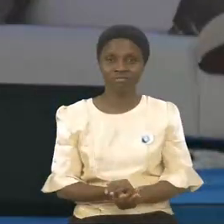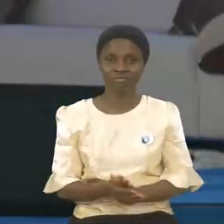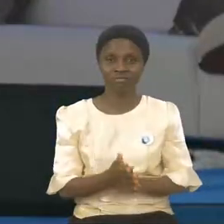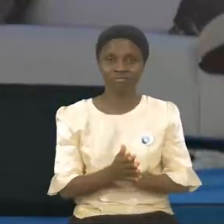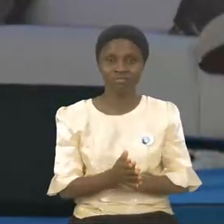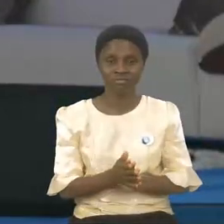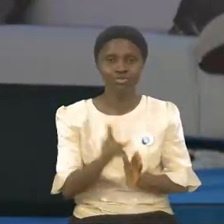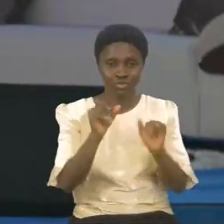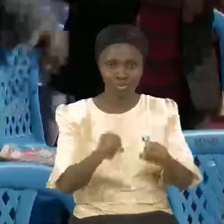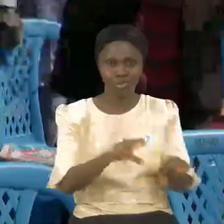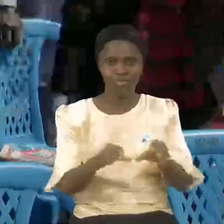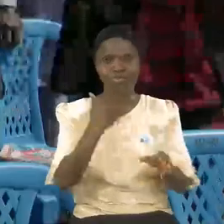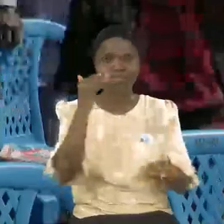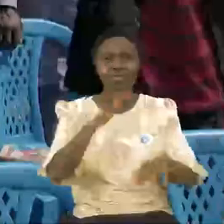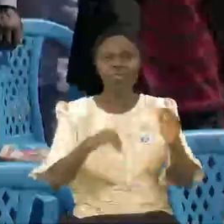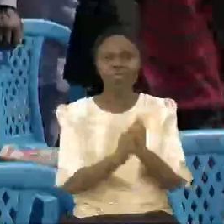er